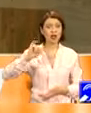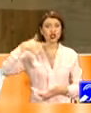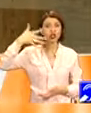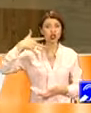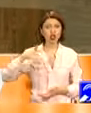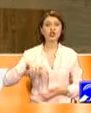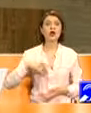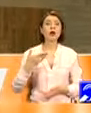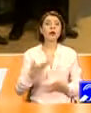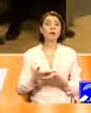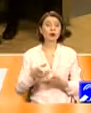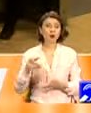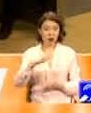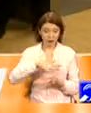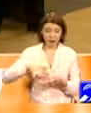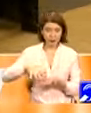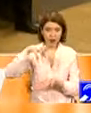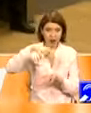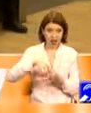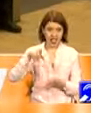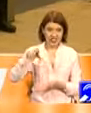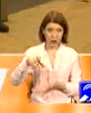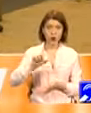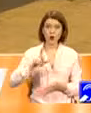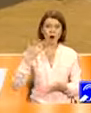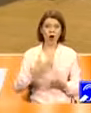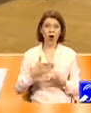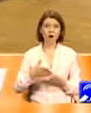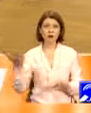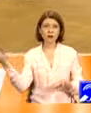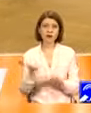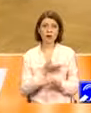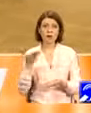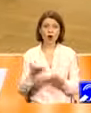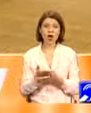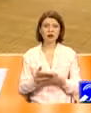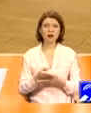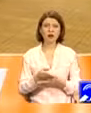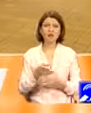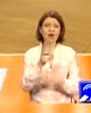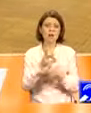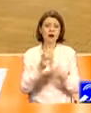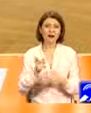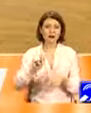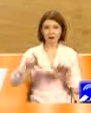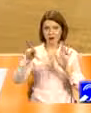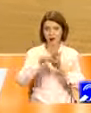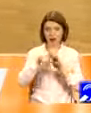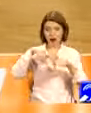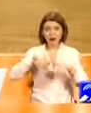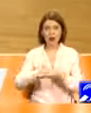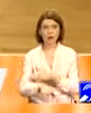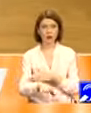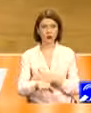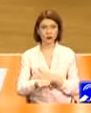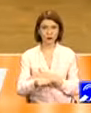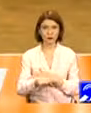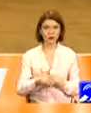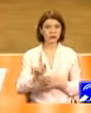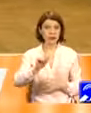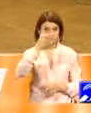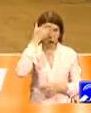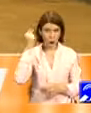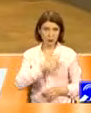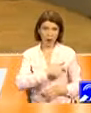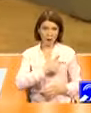vizate întrucât pe raza acestor sectoare nu au fost demolate chioșcurile ilegale de la metrou. Vă reamintesc că